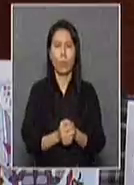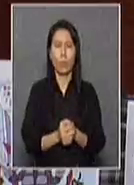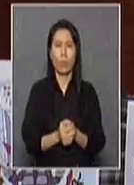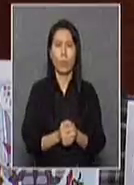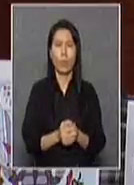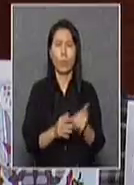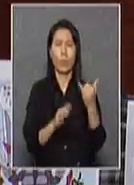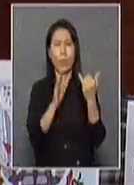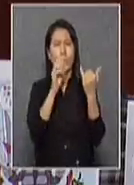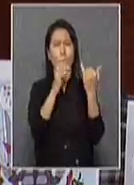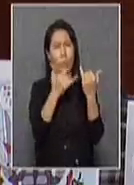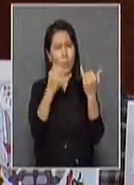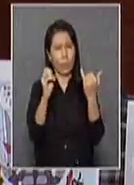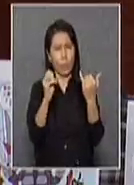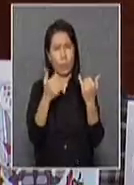660啊。